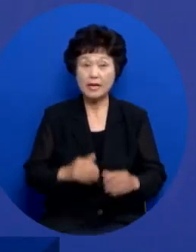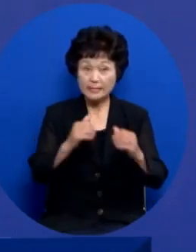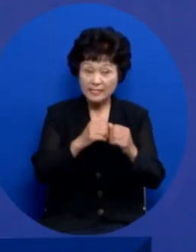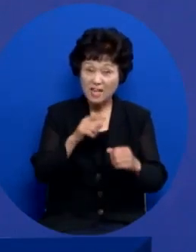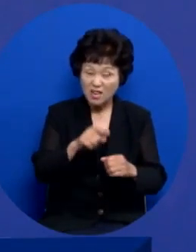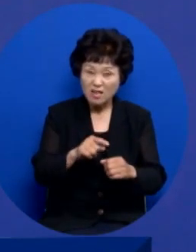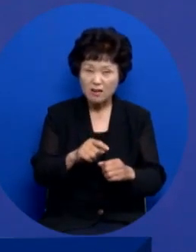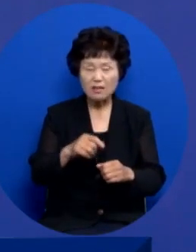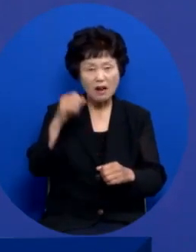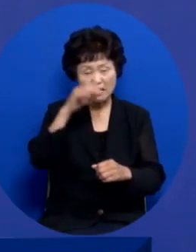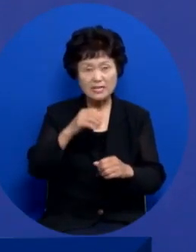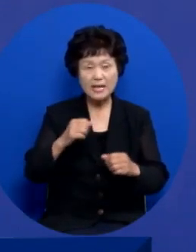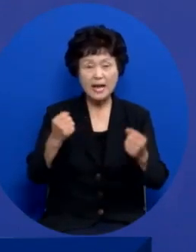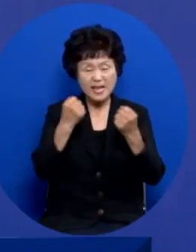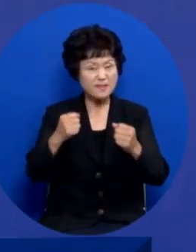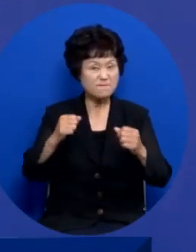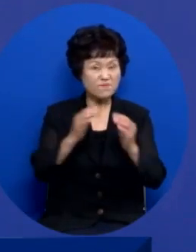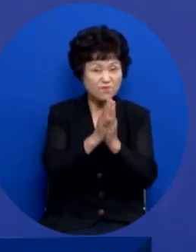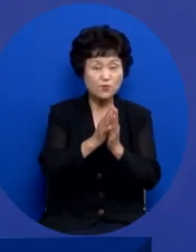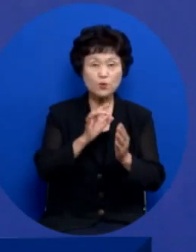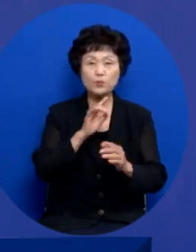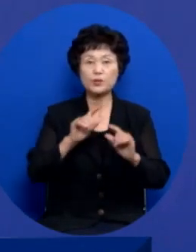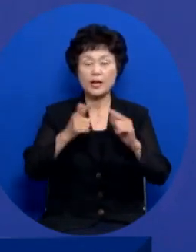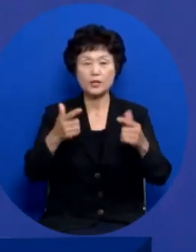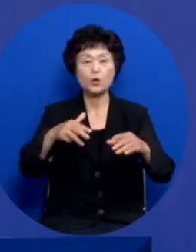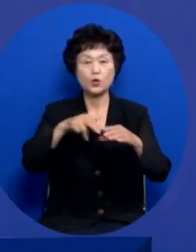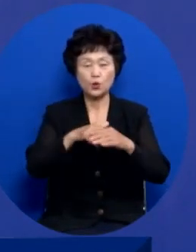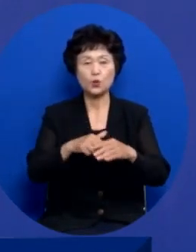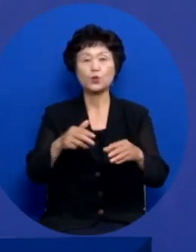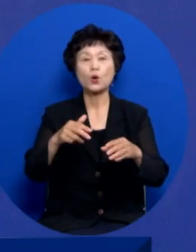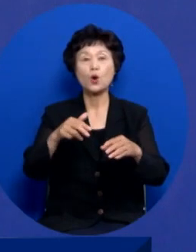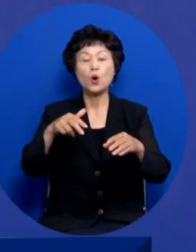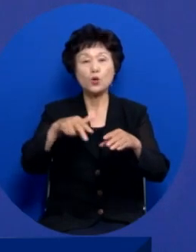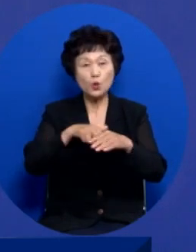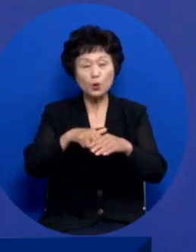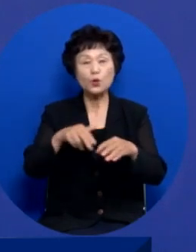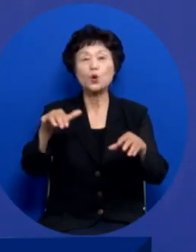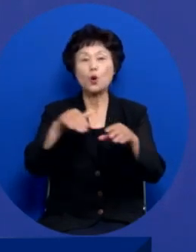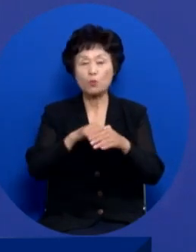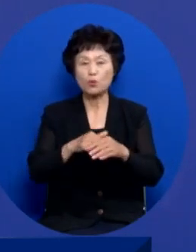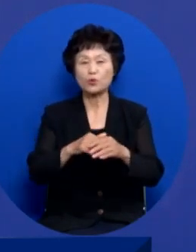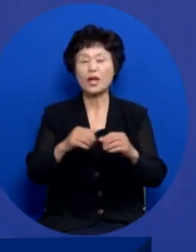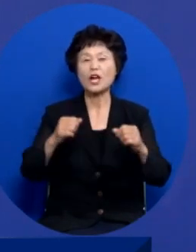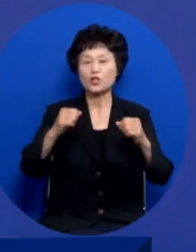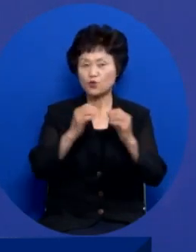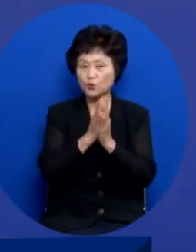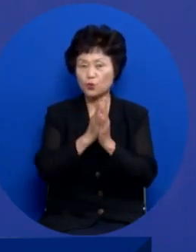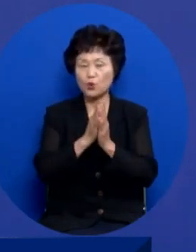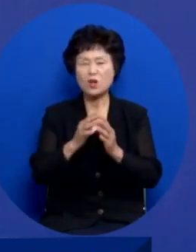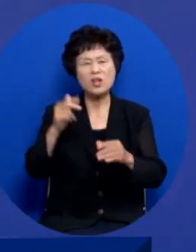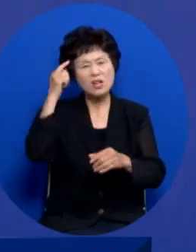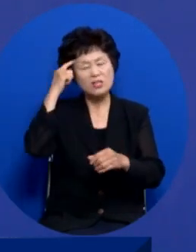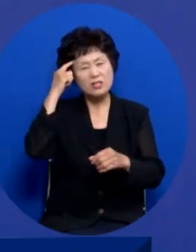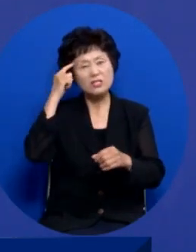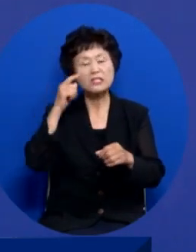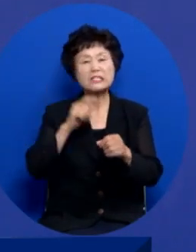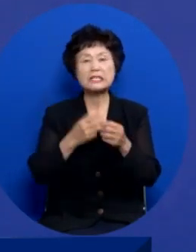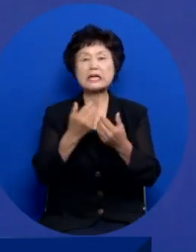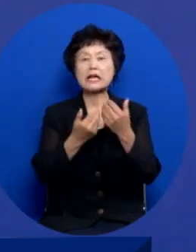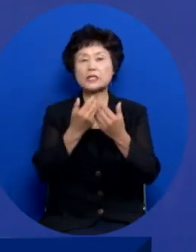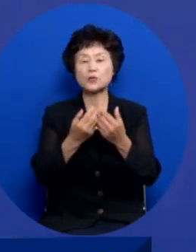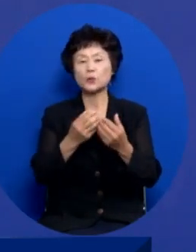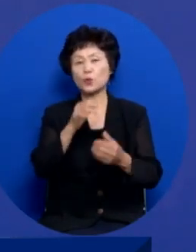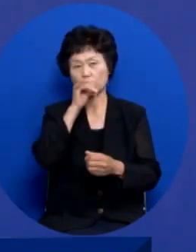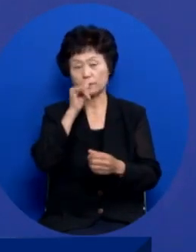전쟁은 단순히 무력 충돌뿐만 아니라 종교와 문화 충돌 등 정신적 갈등도 일으킵니다. 2022년